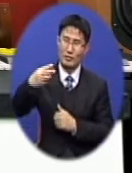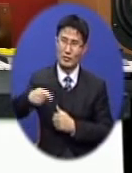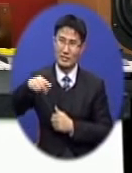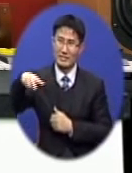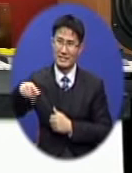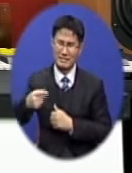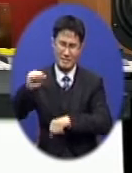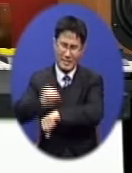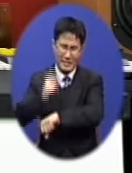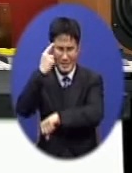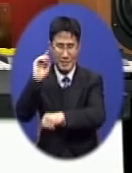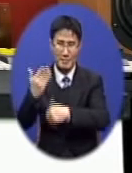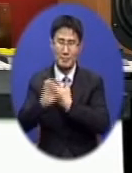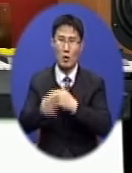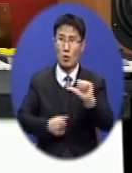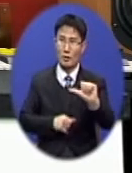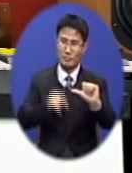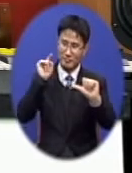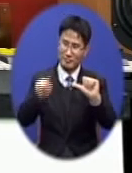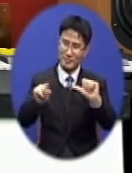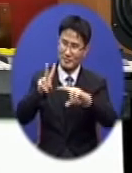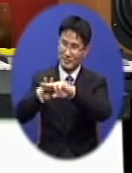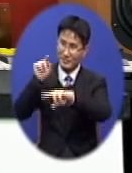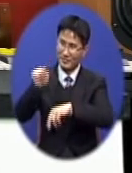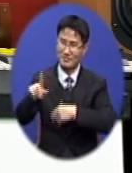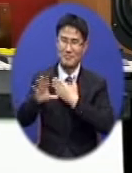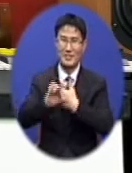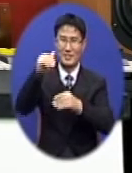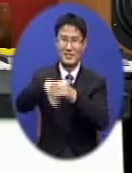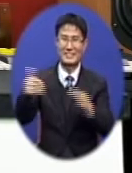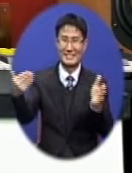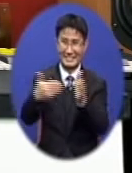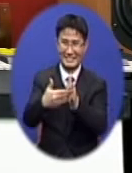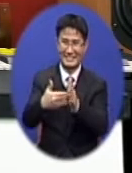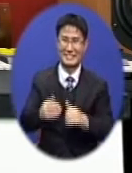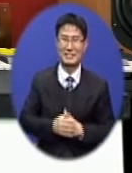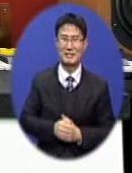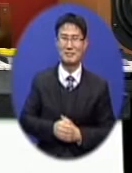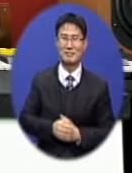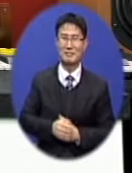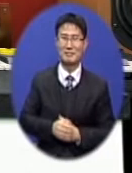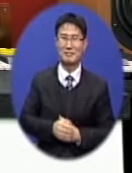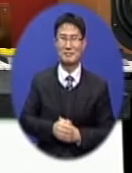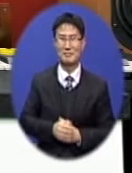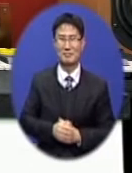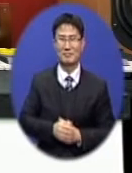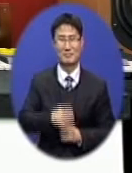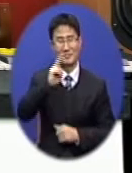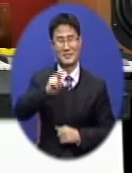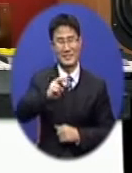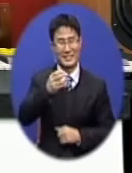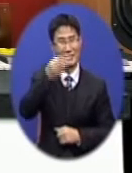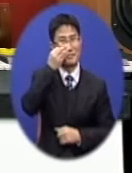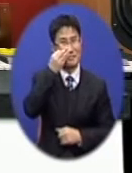분들은 5번을 누르시고 우물정 짤 누르시면 투표가 완료됩니다. 네. 자, 음악